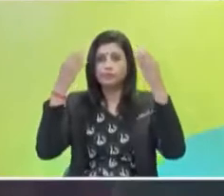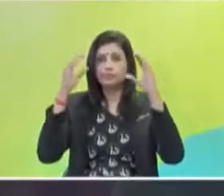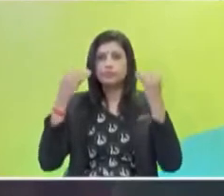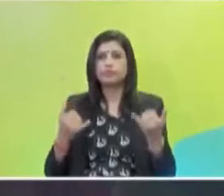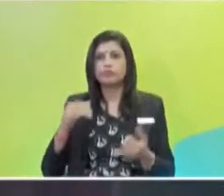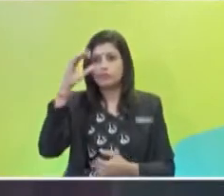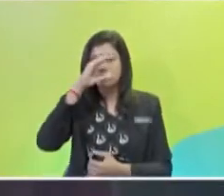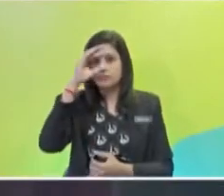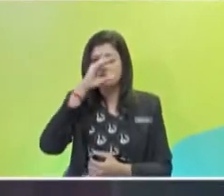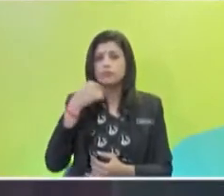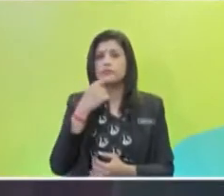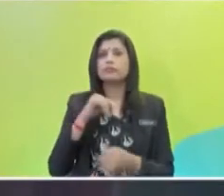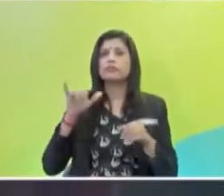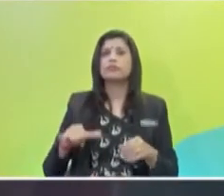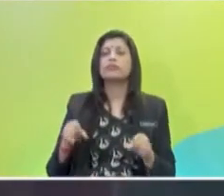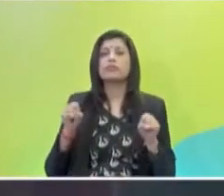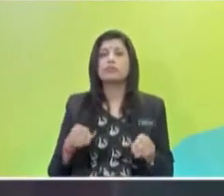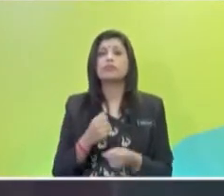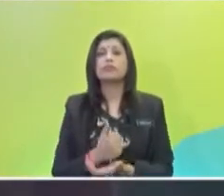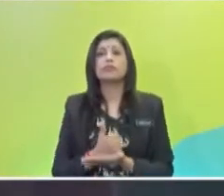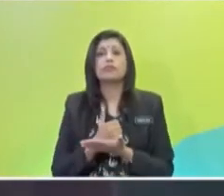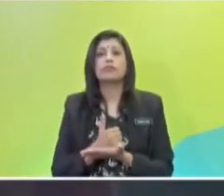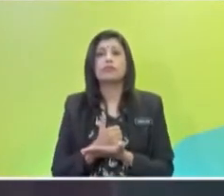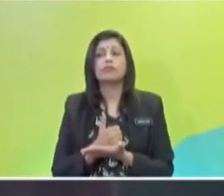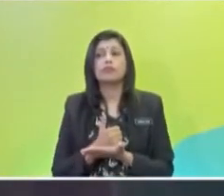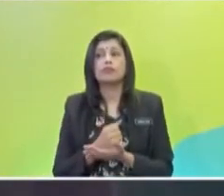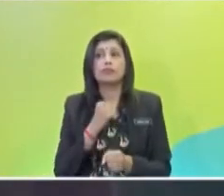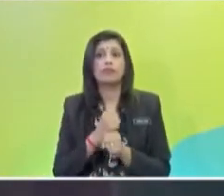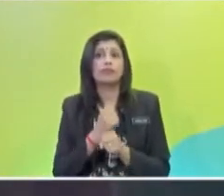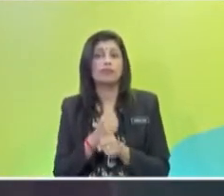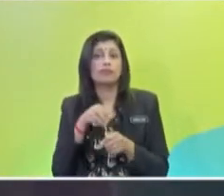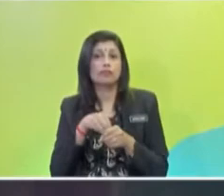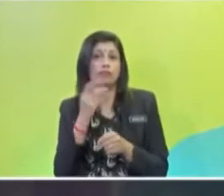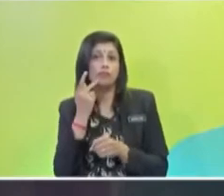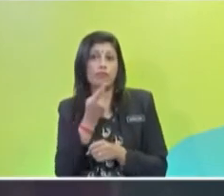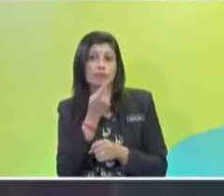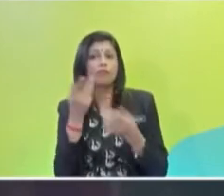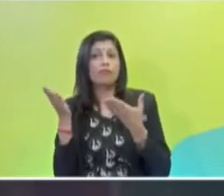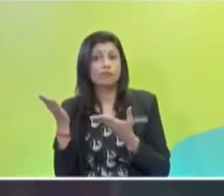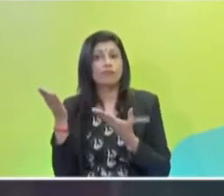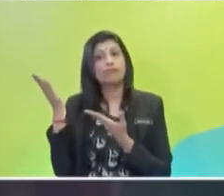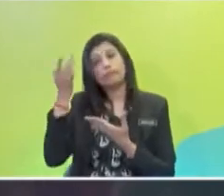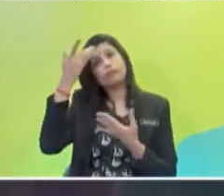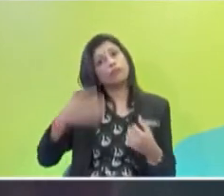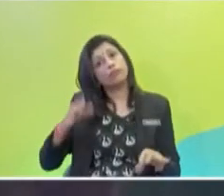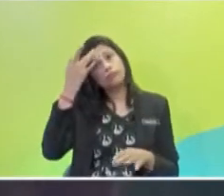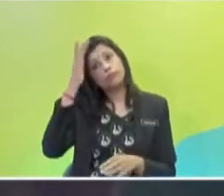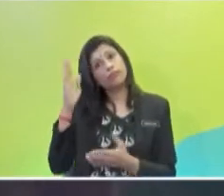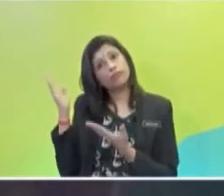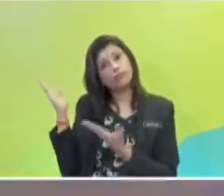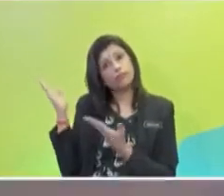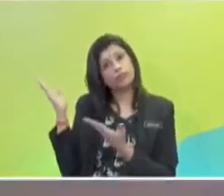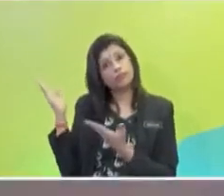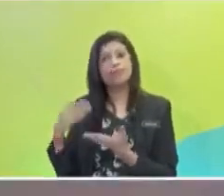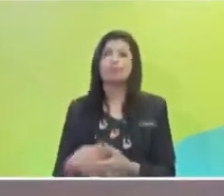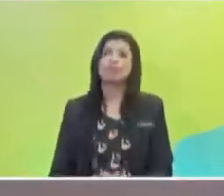kafe. Cikgu rasa Abang Din boleh bantu cikgu. Boleh. Boleh cikgu. Saya memang mahir masak-masak ni. Ha, tungtang,